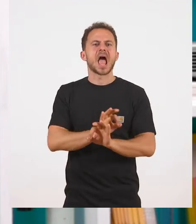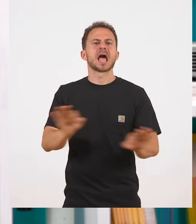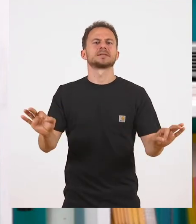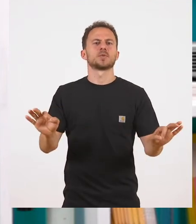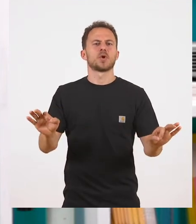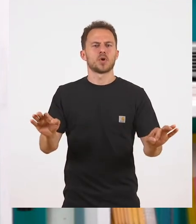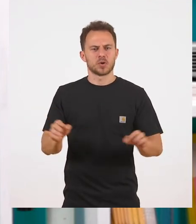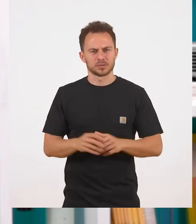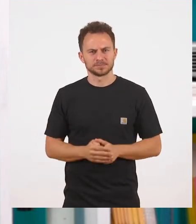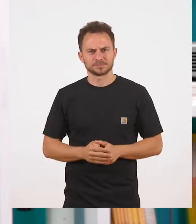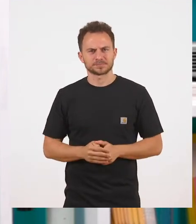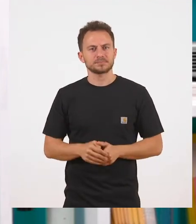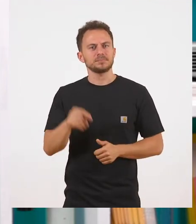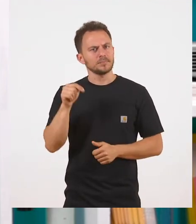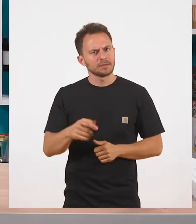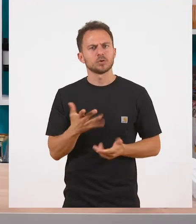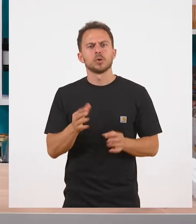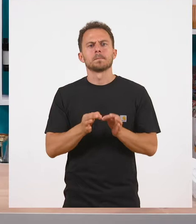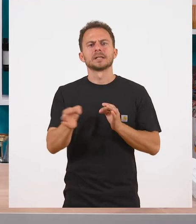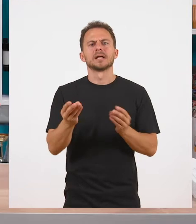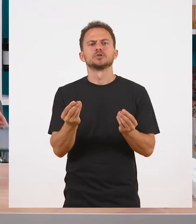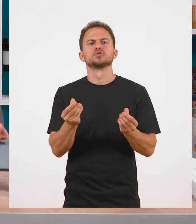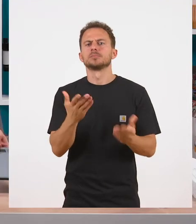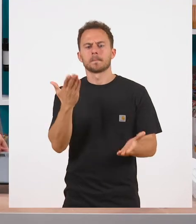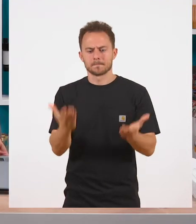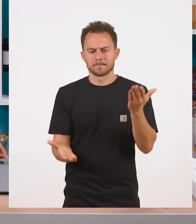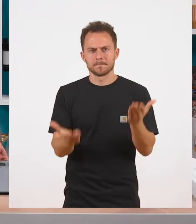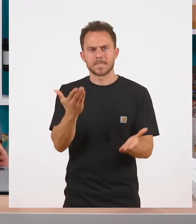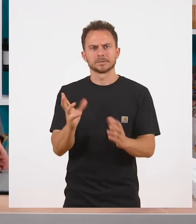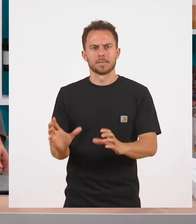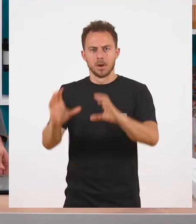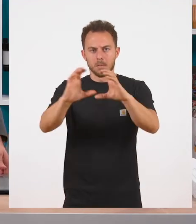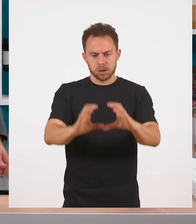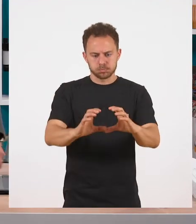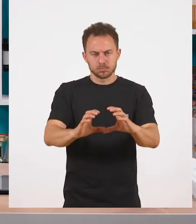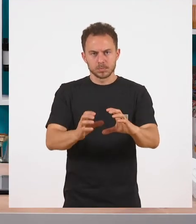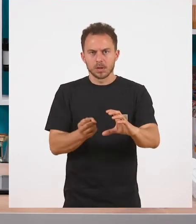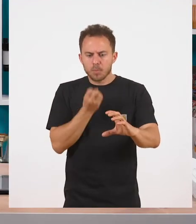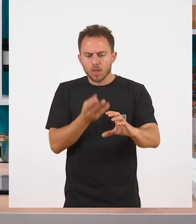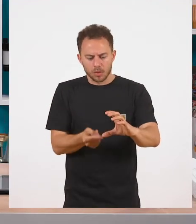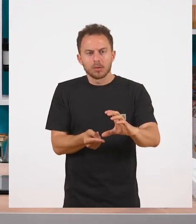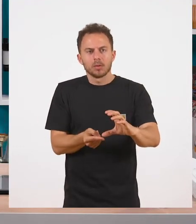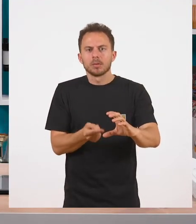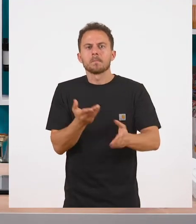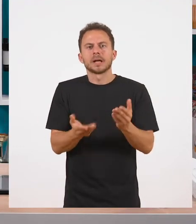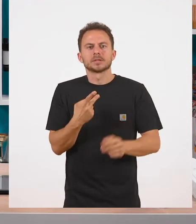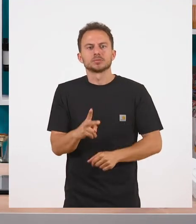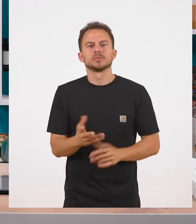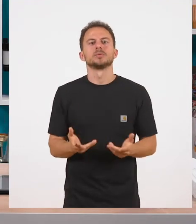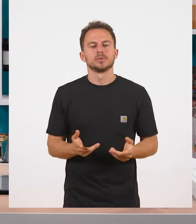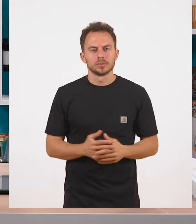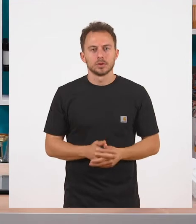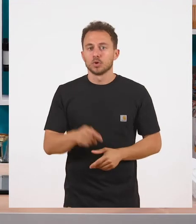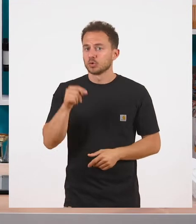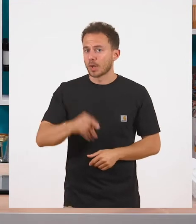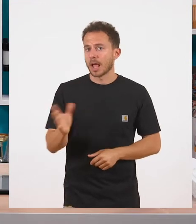βαθμονομηθεί, δηλαδή έχει ρυθμιστεί έτσι ώστε να μετράει τη μάζα των σωμάτων. Έτσι λοιπόν μπορούμε σε αυτή τη